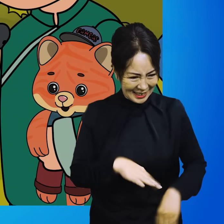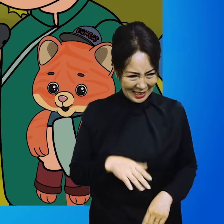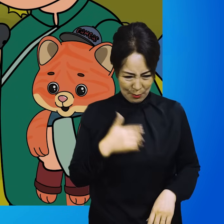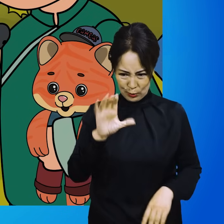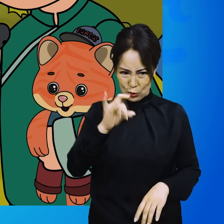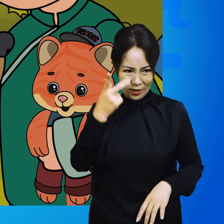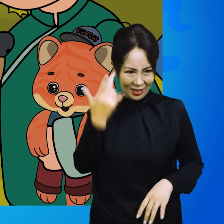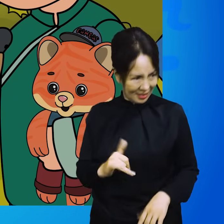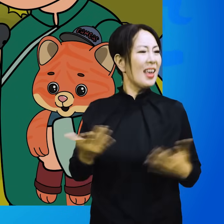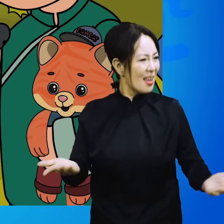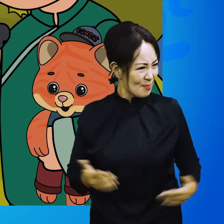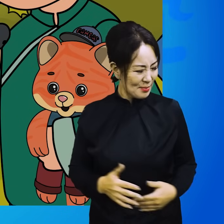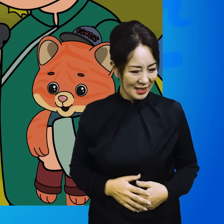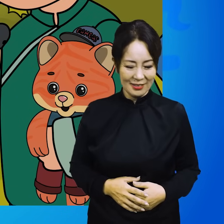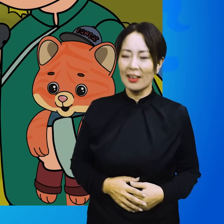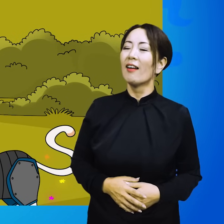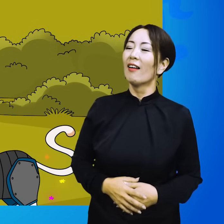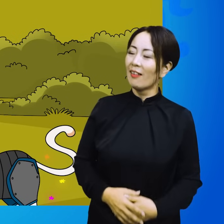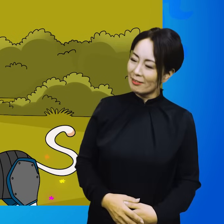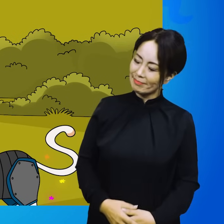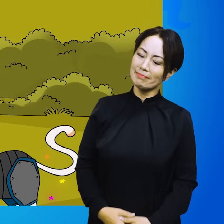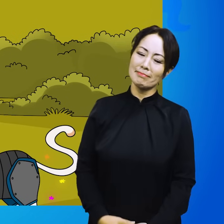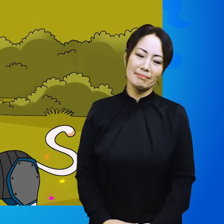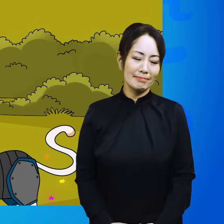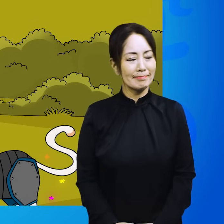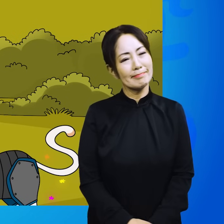сүржгэн димлээ дээ. Сүрдэг.